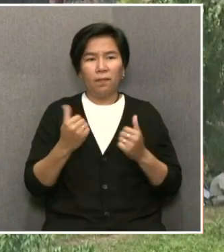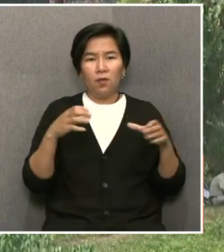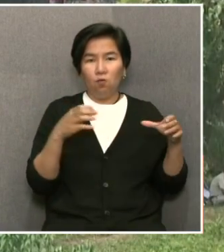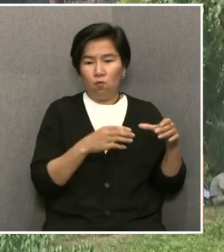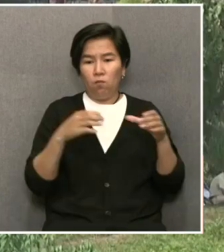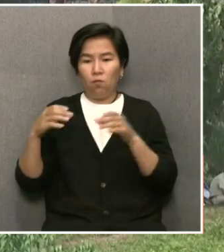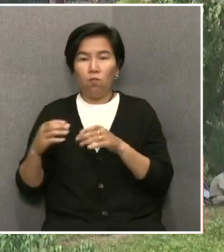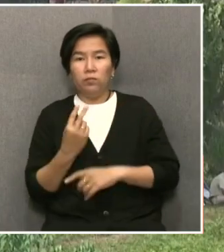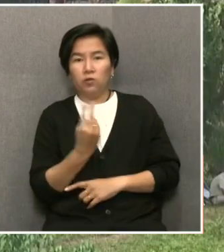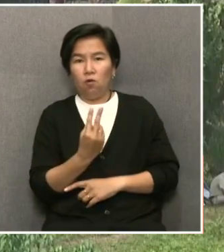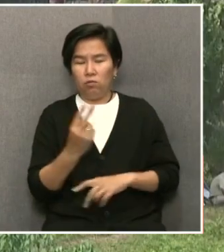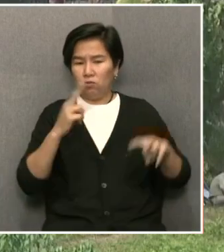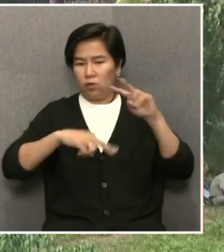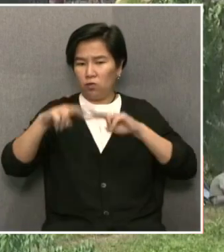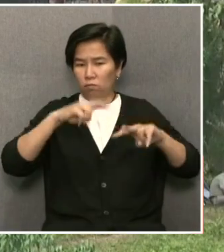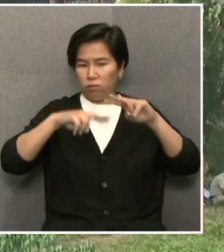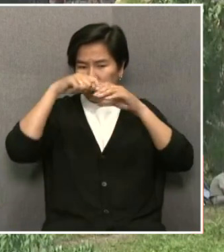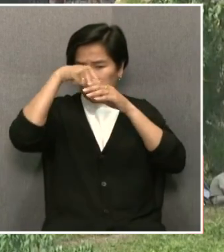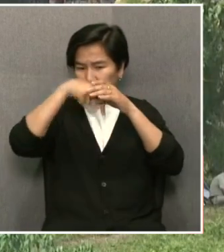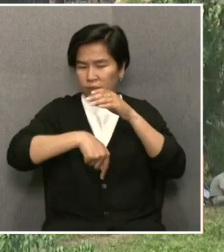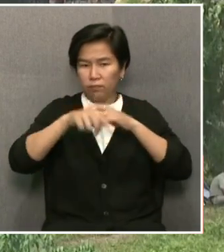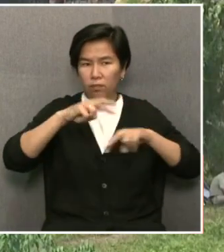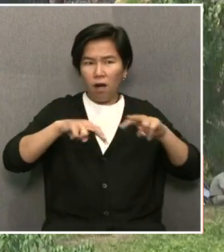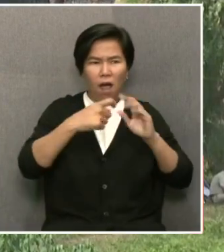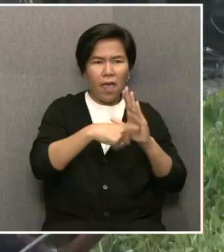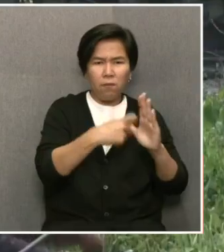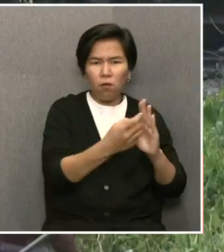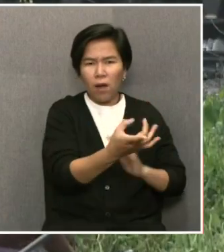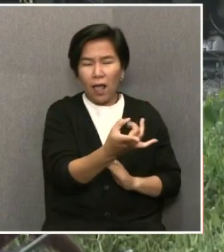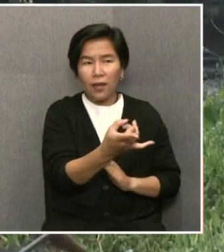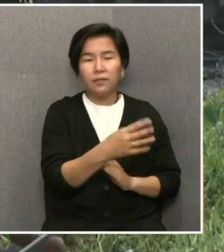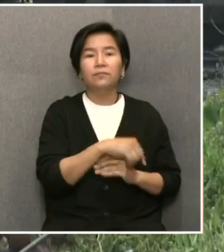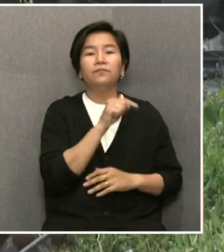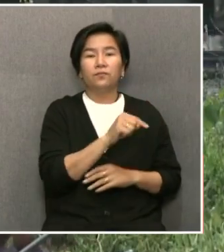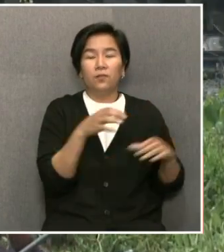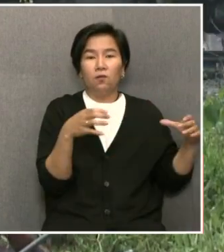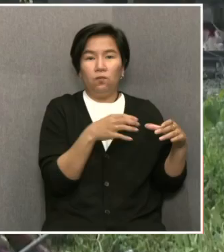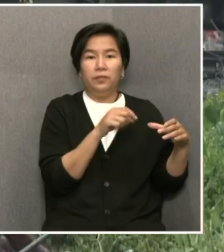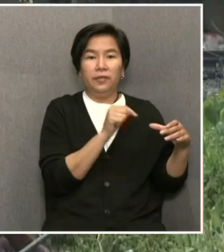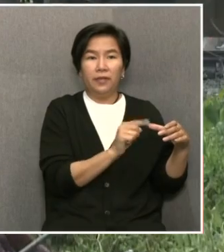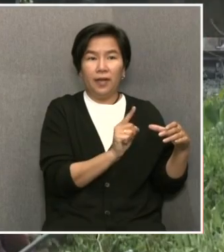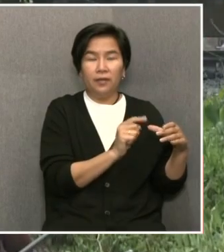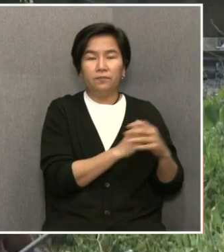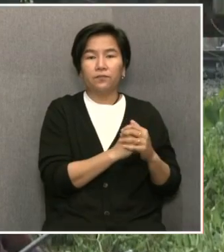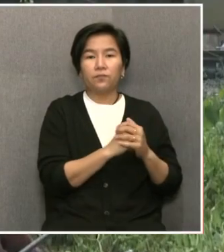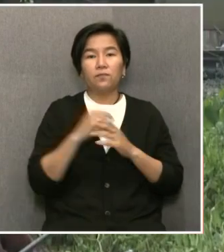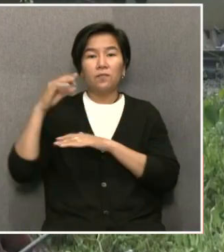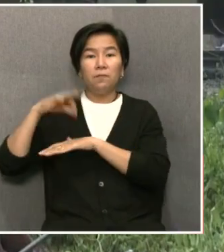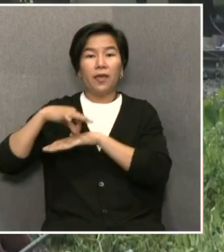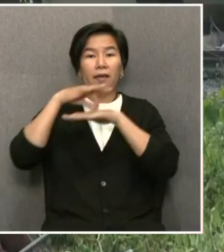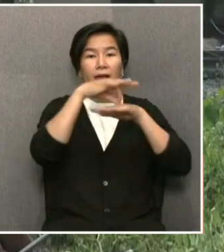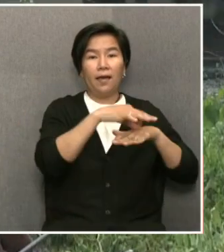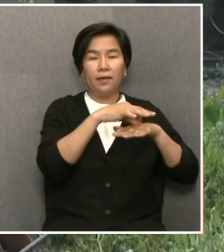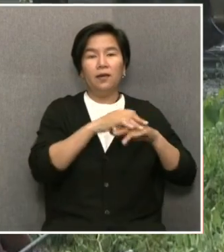กันเพื่อเร่งหาสาเหตุของศกกนกรครั้งนี้แล้วก็คือคณะกรรมการสอบสวนที่แต่งตั้งขึ้นมาดยโดยกระทรวงรถไฟ